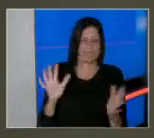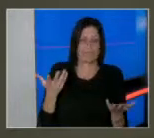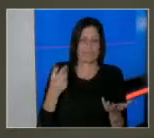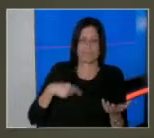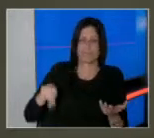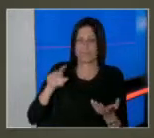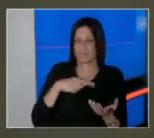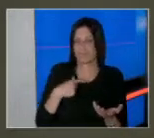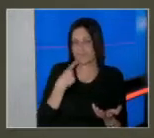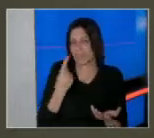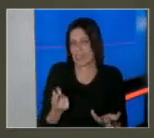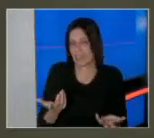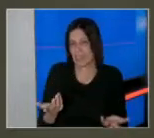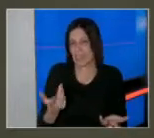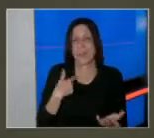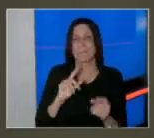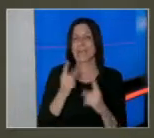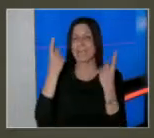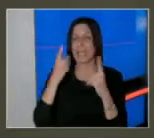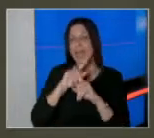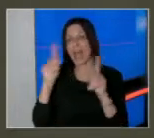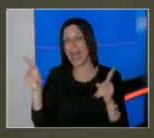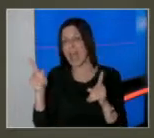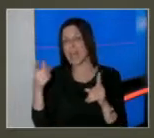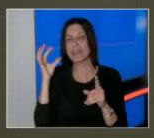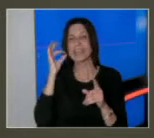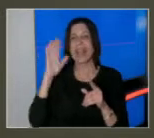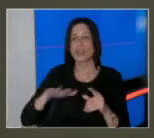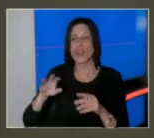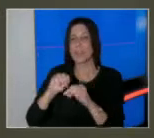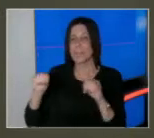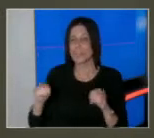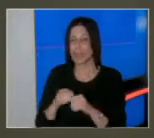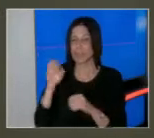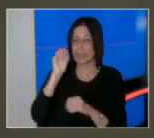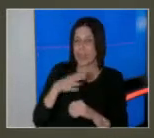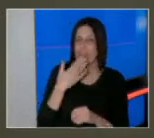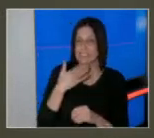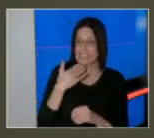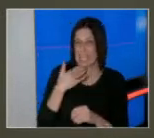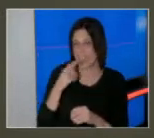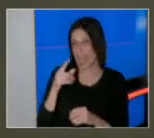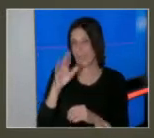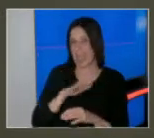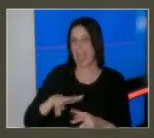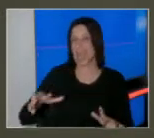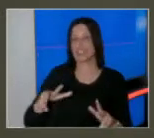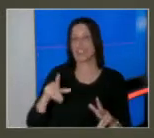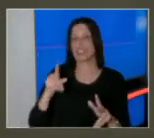לנו קינלין? על המקרים האחרים בעוד ילדות ממשפחות שהגיעו לישראל מארצות ערב